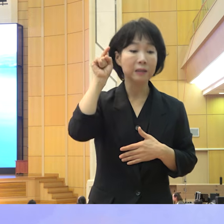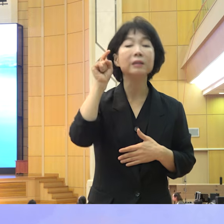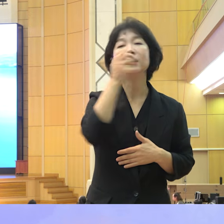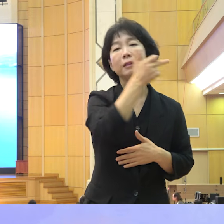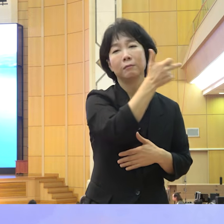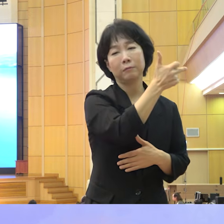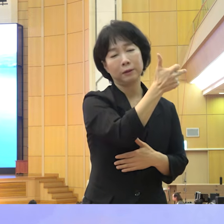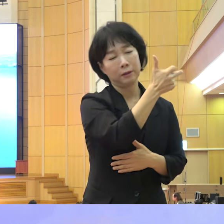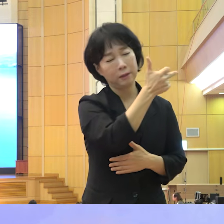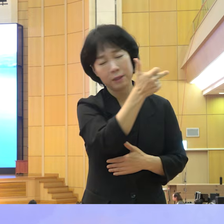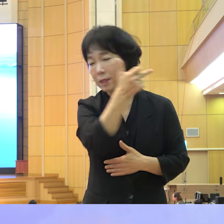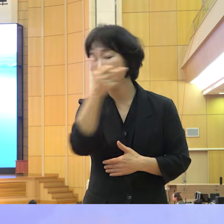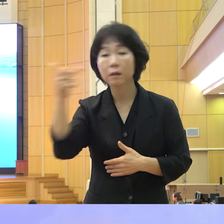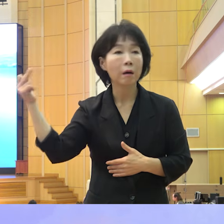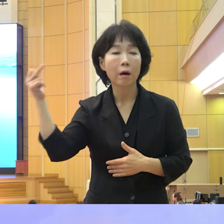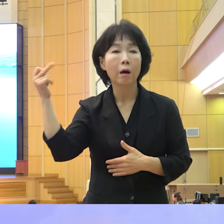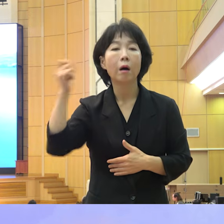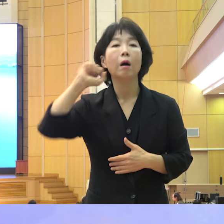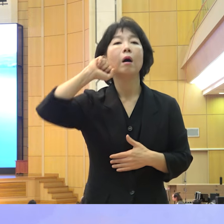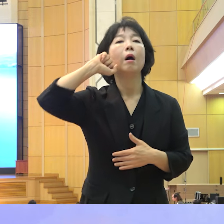그